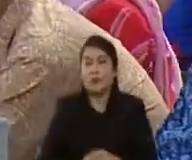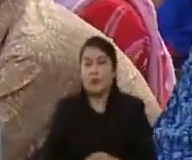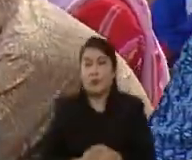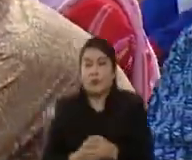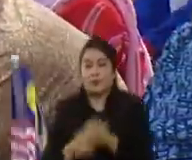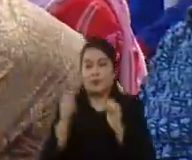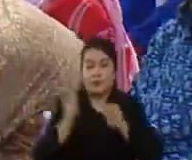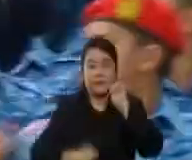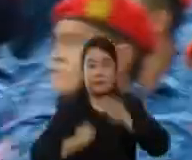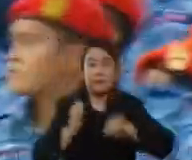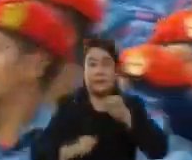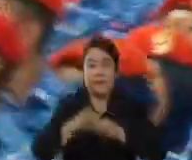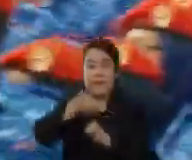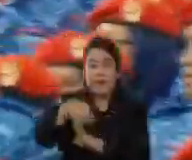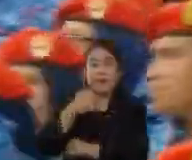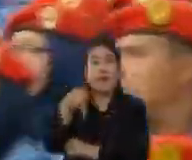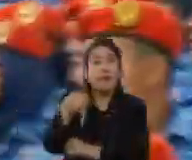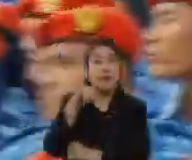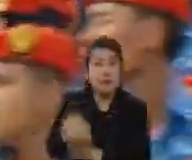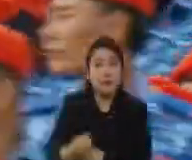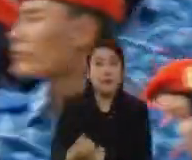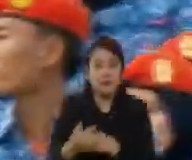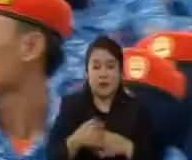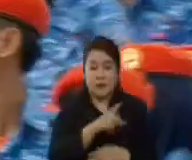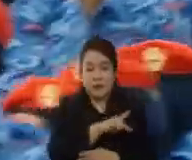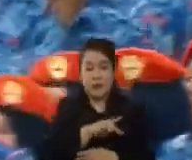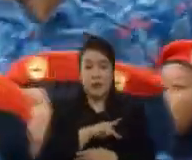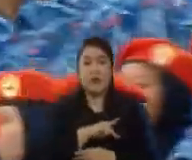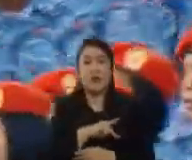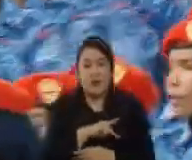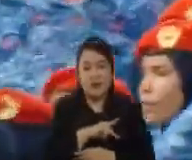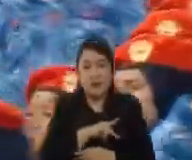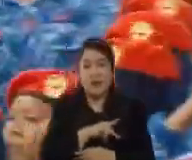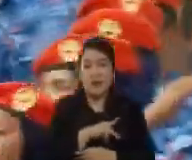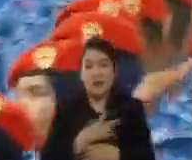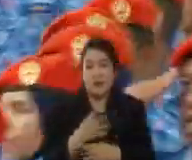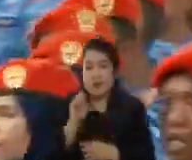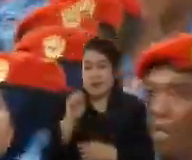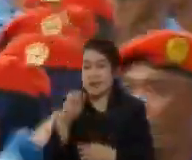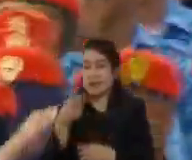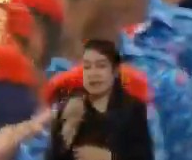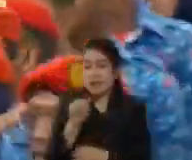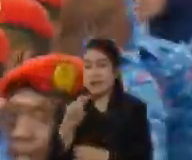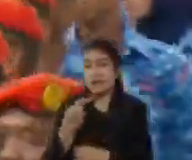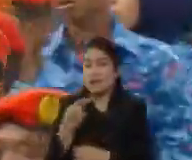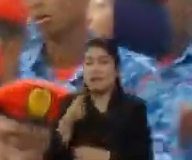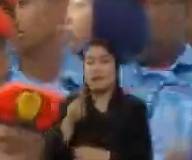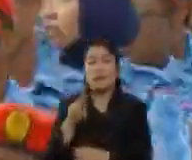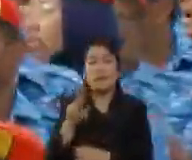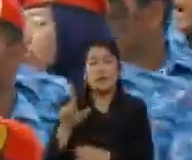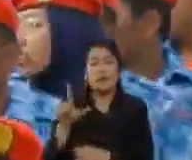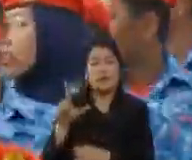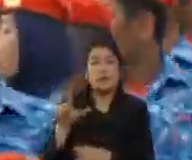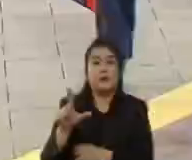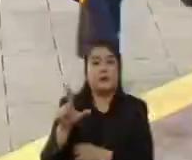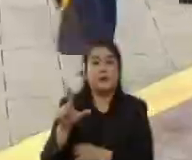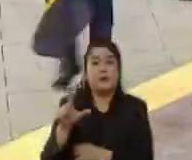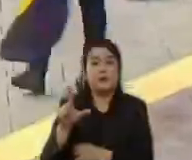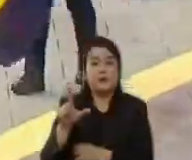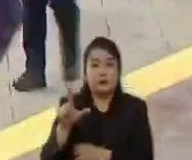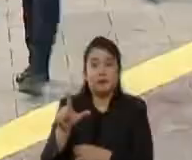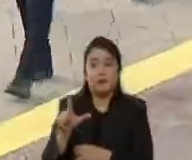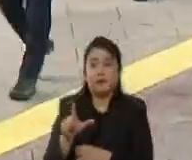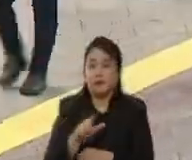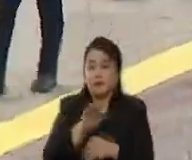Pancaragam Jabatan Pengangkutan Jalan pimpinan Drum Major Muhammad Syahrul Amin bin Muhammad Azhari dengan